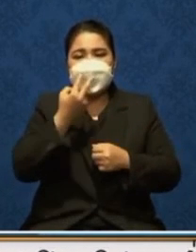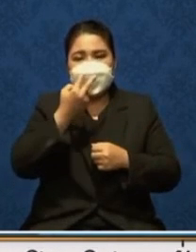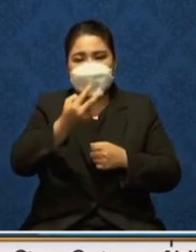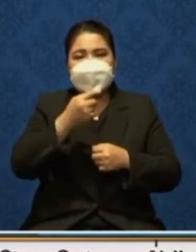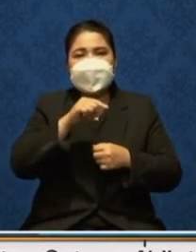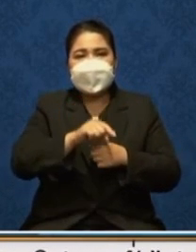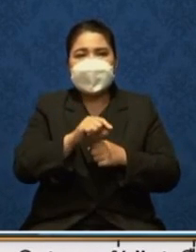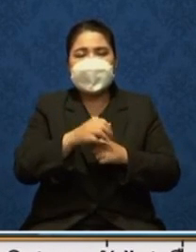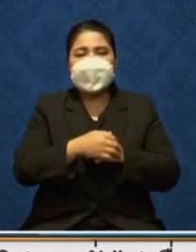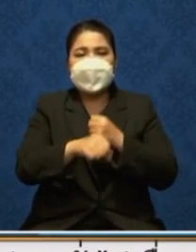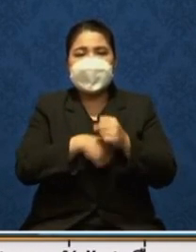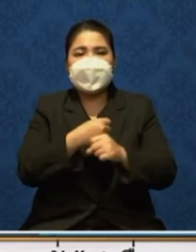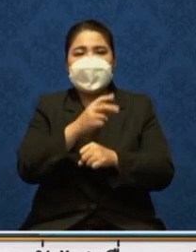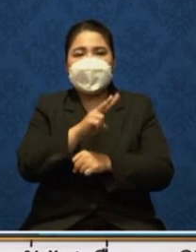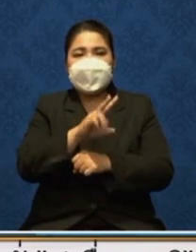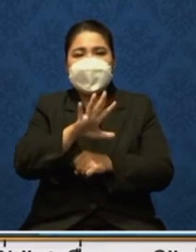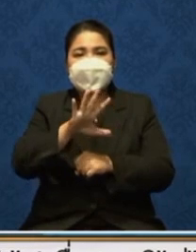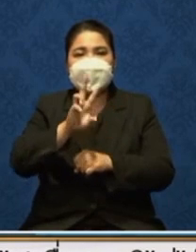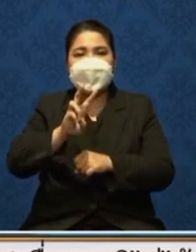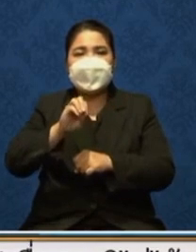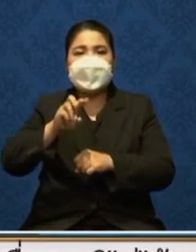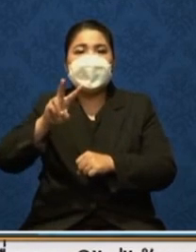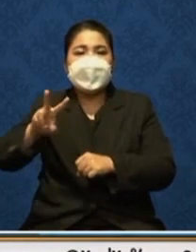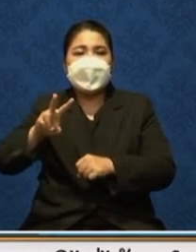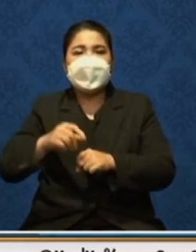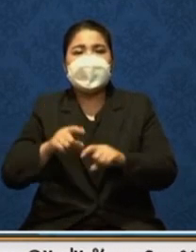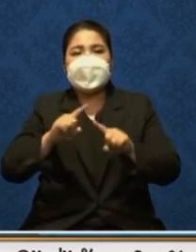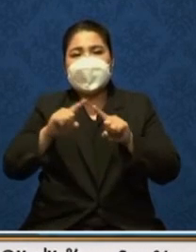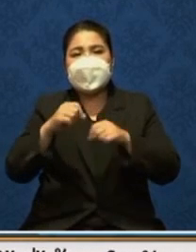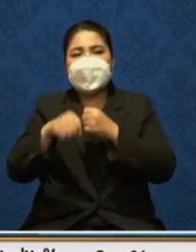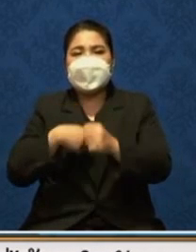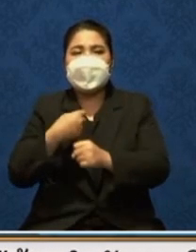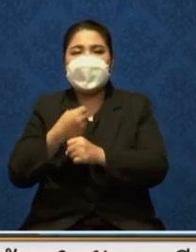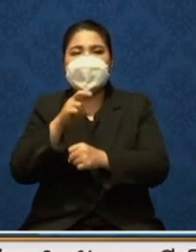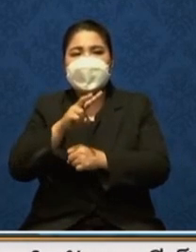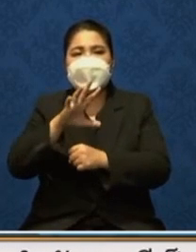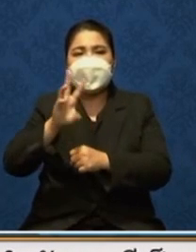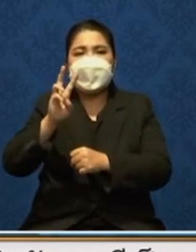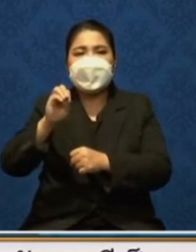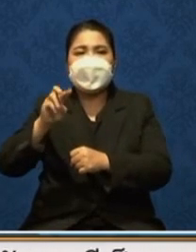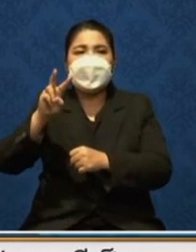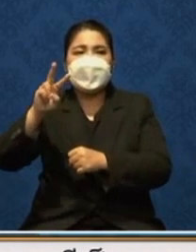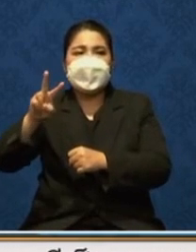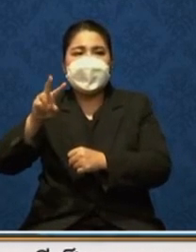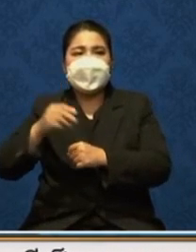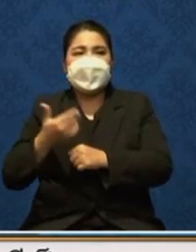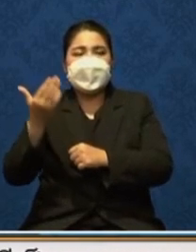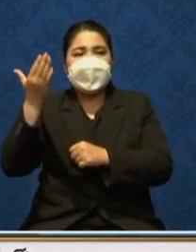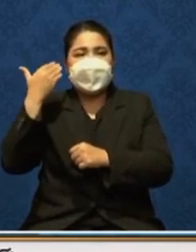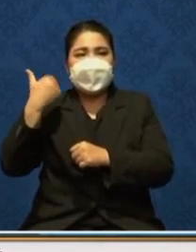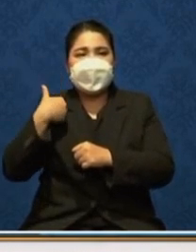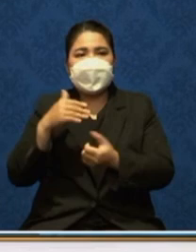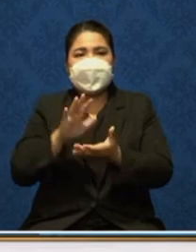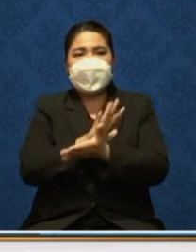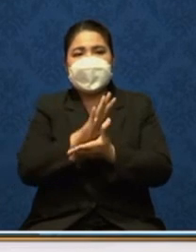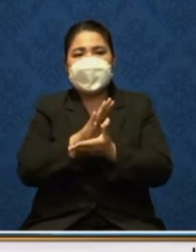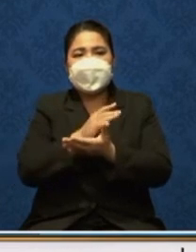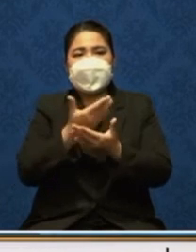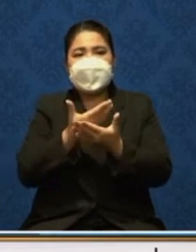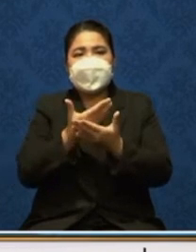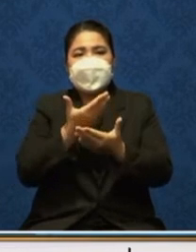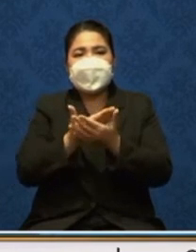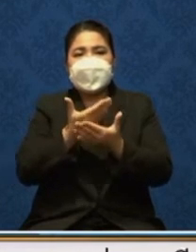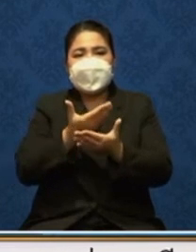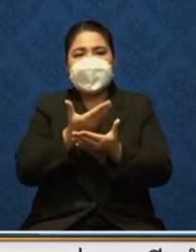แตประกSTRวาใปี 62 ทัยื้นทับสนในการเขารับตําแ่งสอสสนวญ 25 ปฤษภา 62ว่ามีทับสินรวมอยู่ที่ 1.